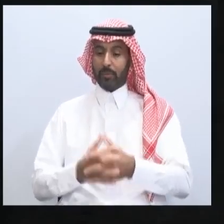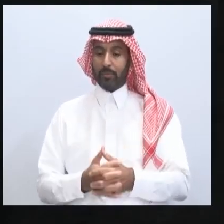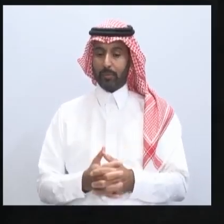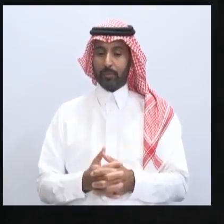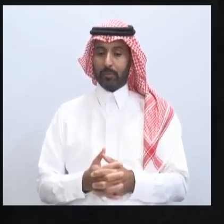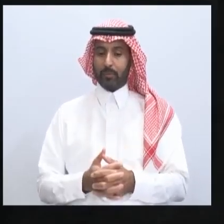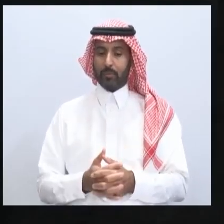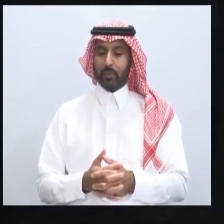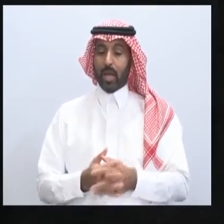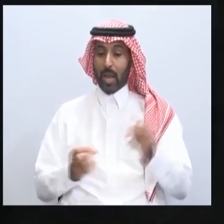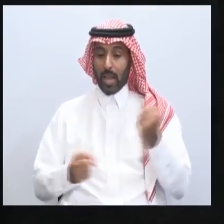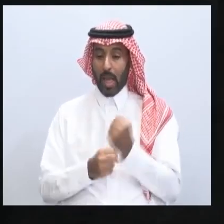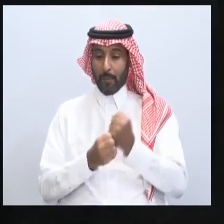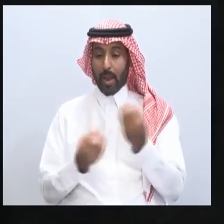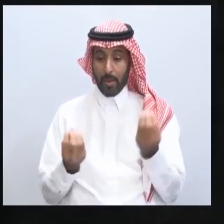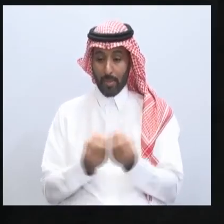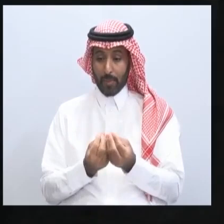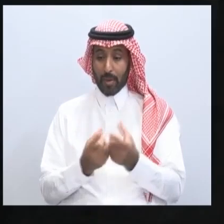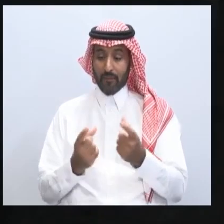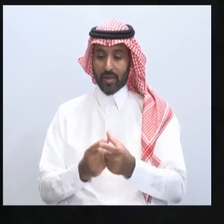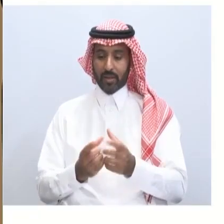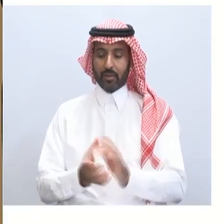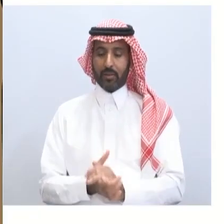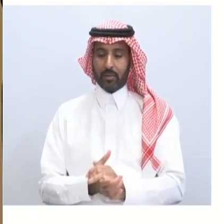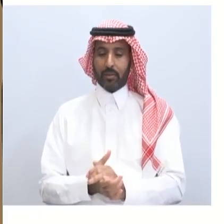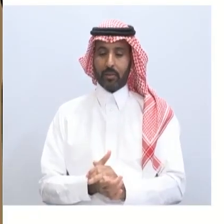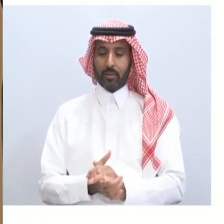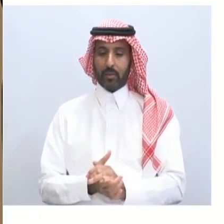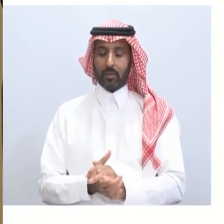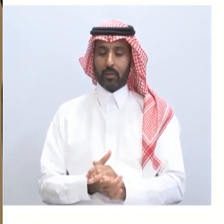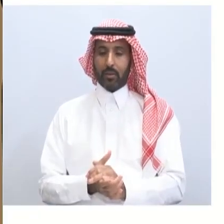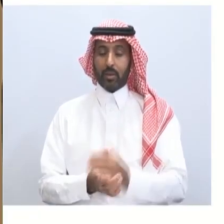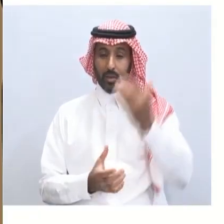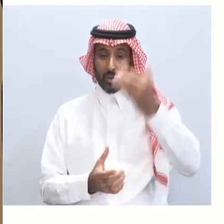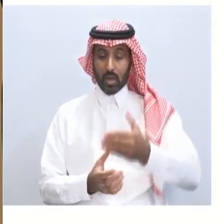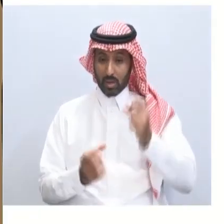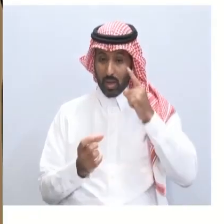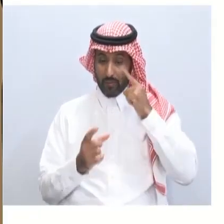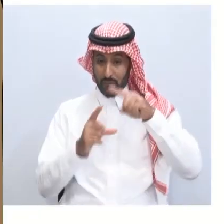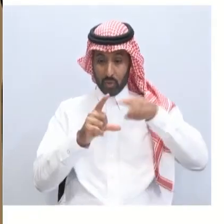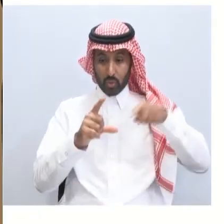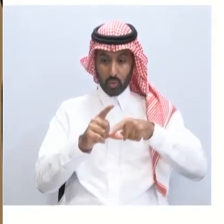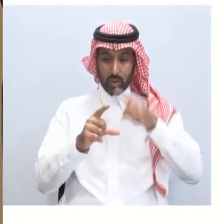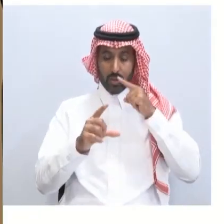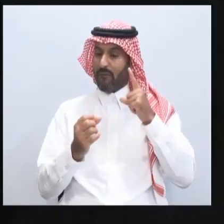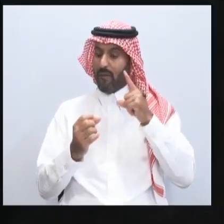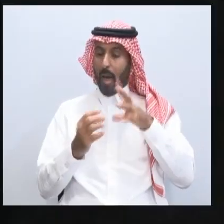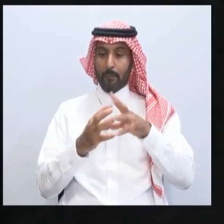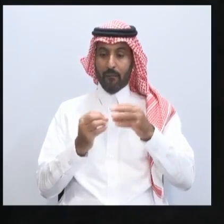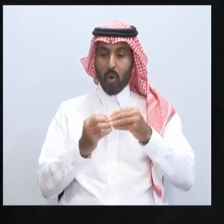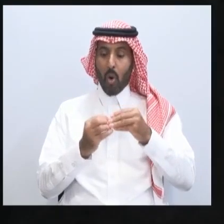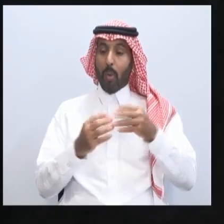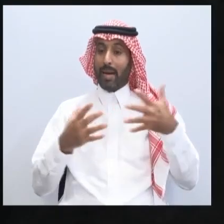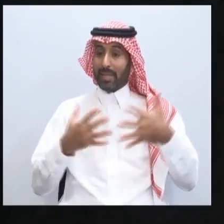الثاني العمل ضمن فريق نستنتج سويا من خلال الفيديو القادم